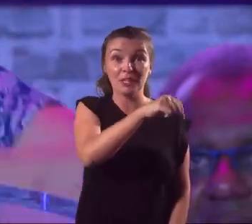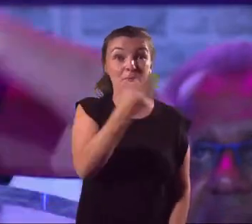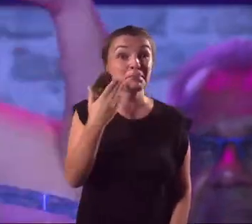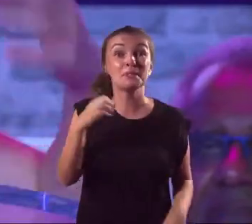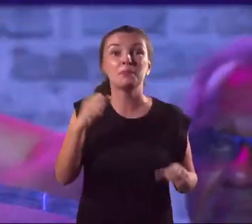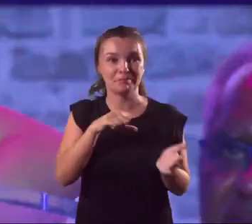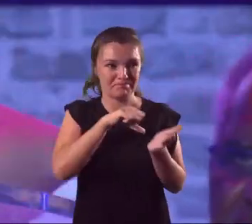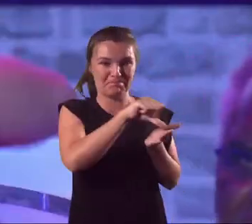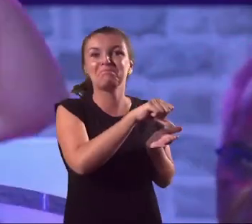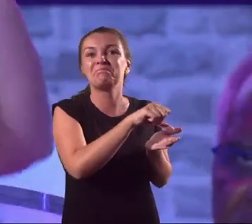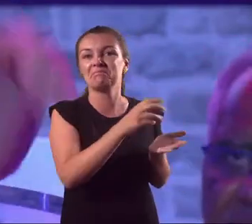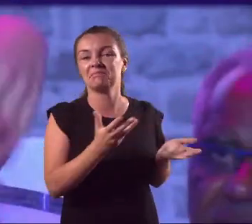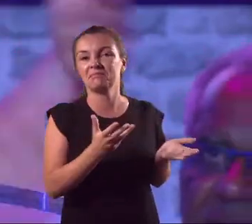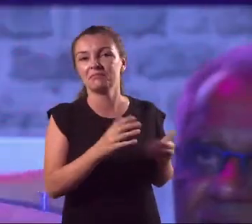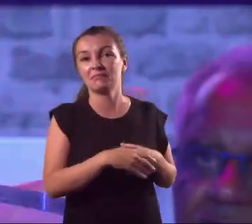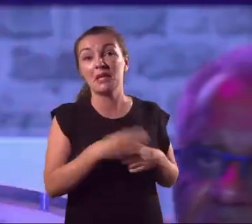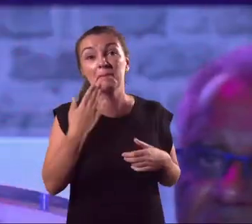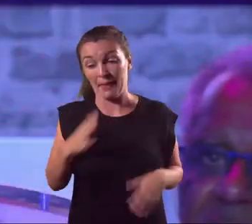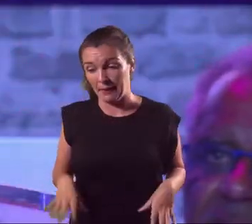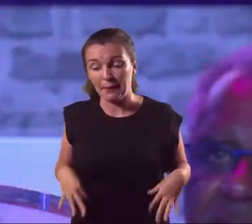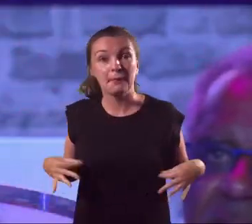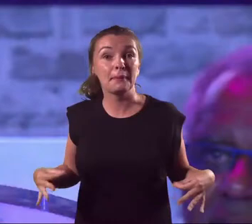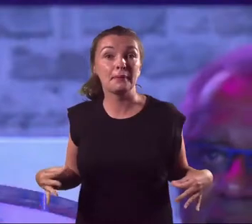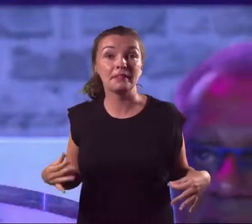bah, c'est la santé